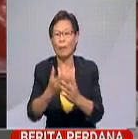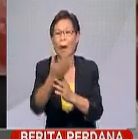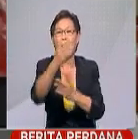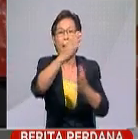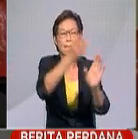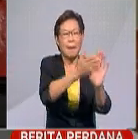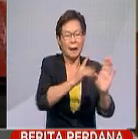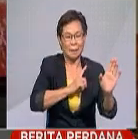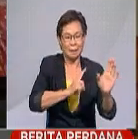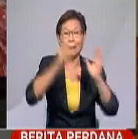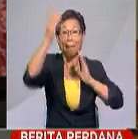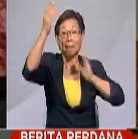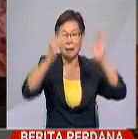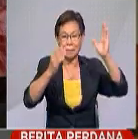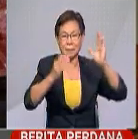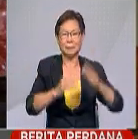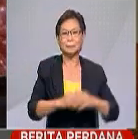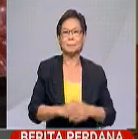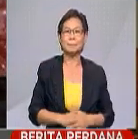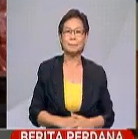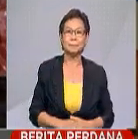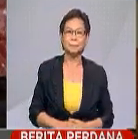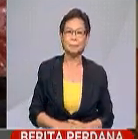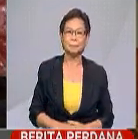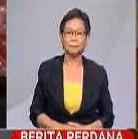menerusi Bank Islam Malaysia Berhad.